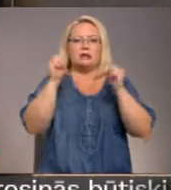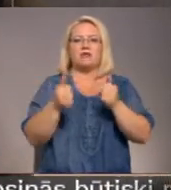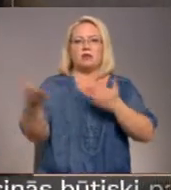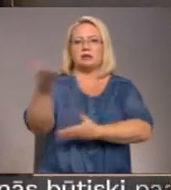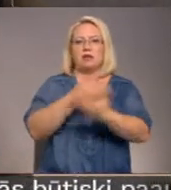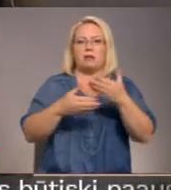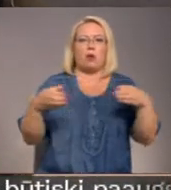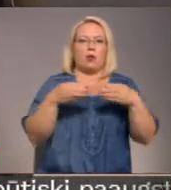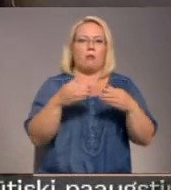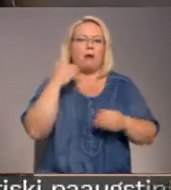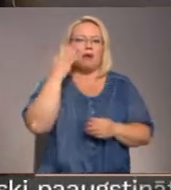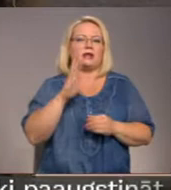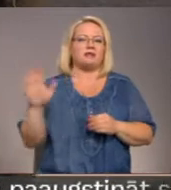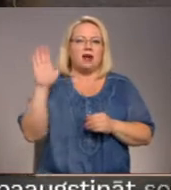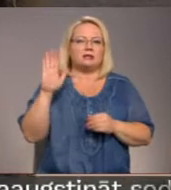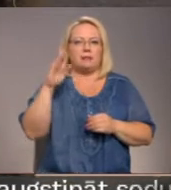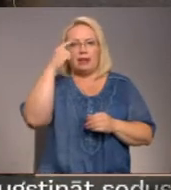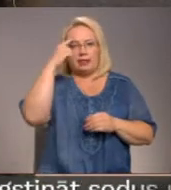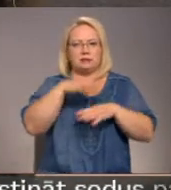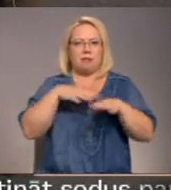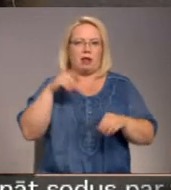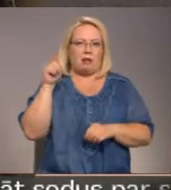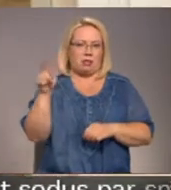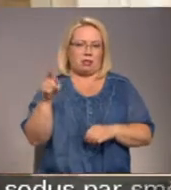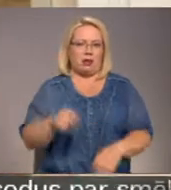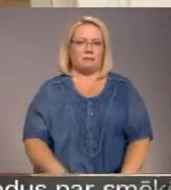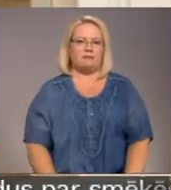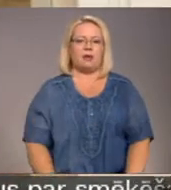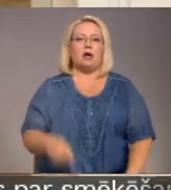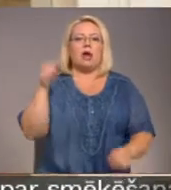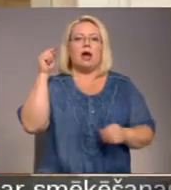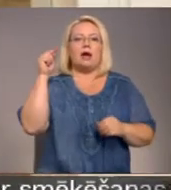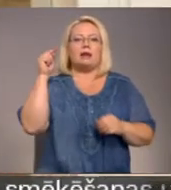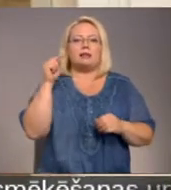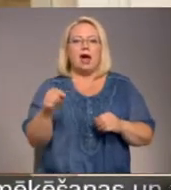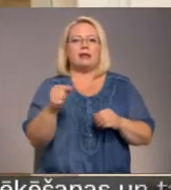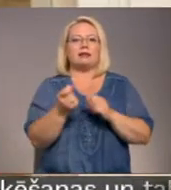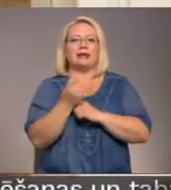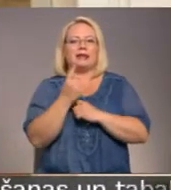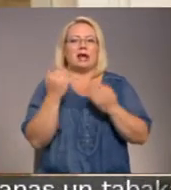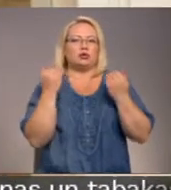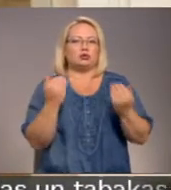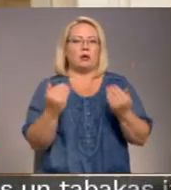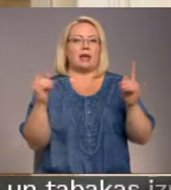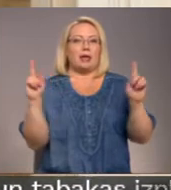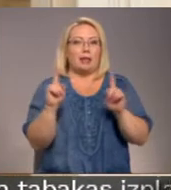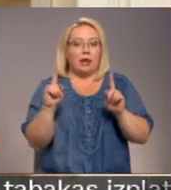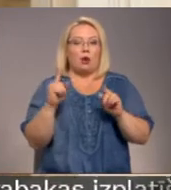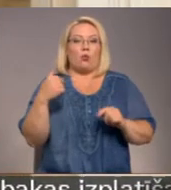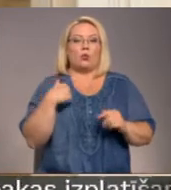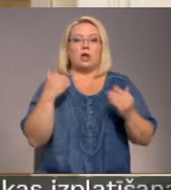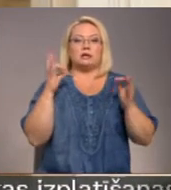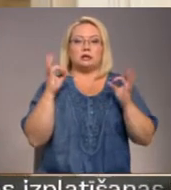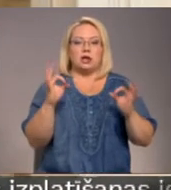sadarbības grupu ar Baltijas valstīm Indijas parlamentā. Šādas indikācijas šodien ir, un es